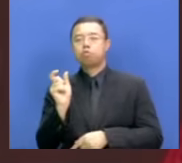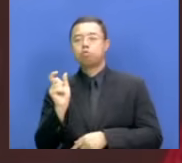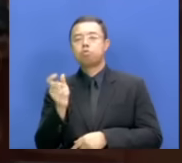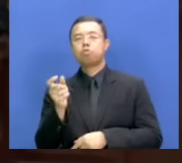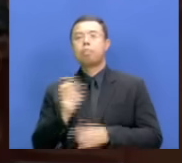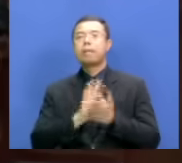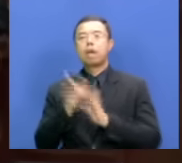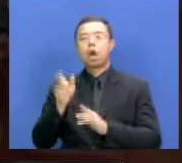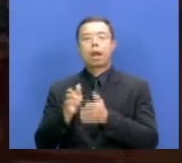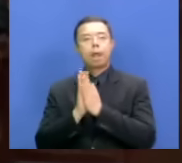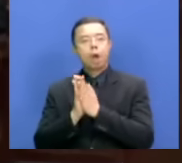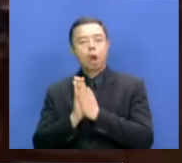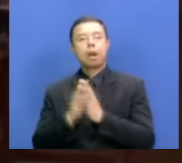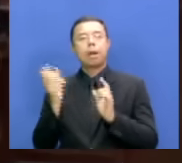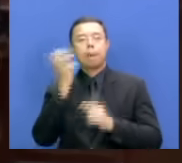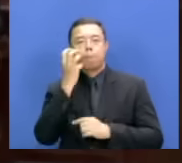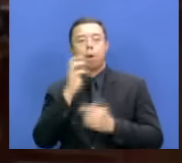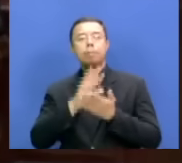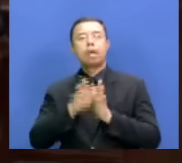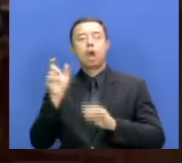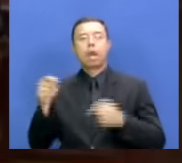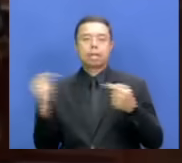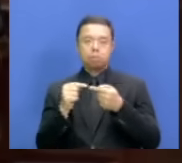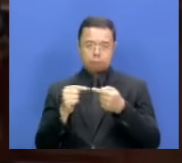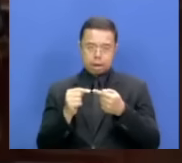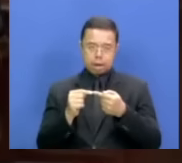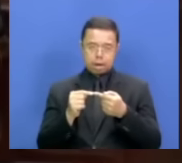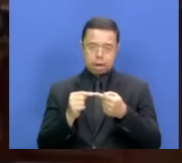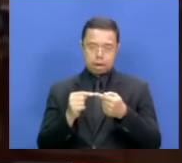termohon dan Prabowo Gibran sebagai pihak terkait